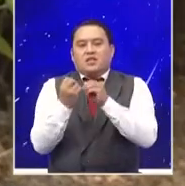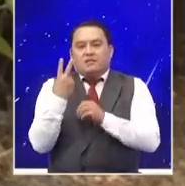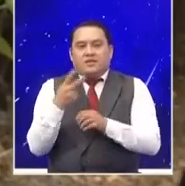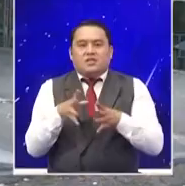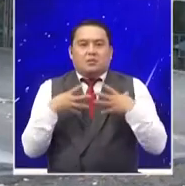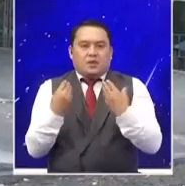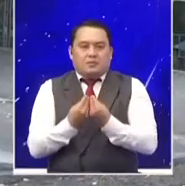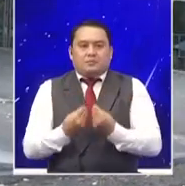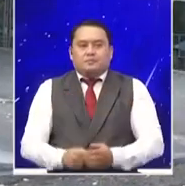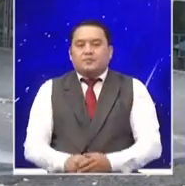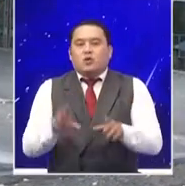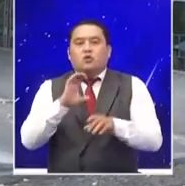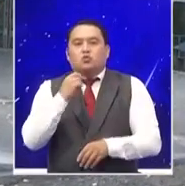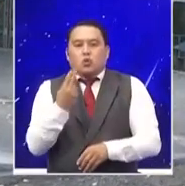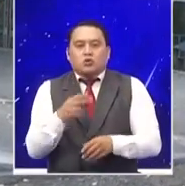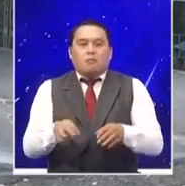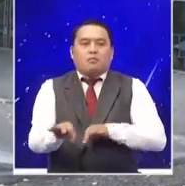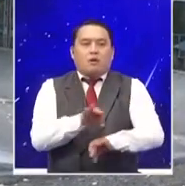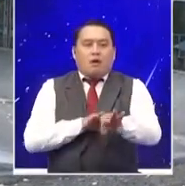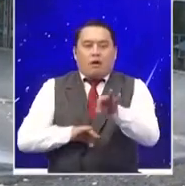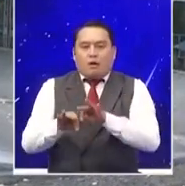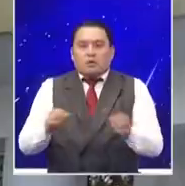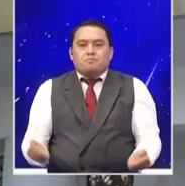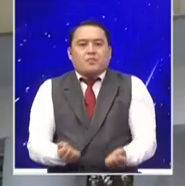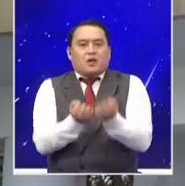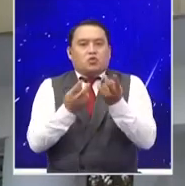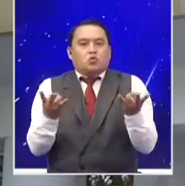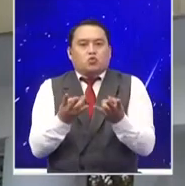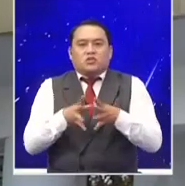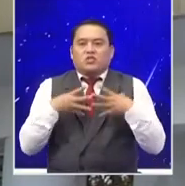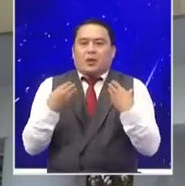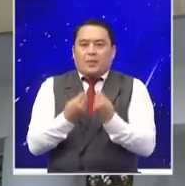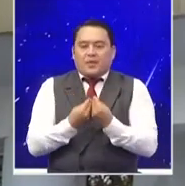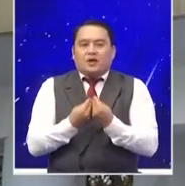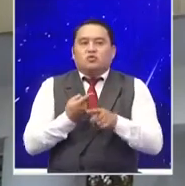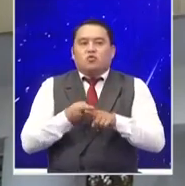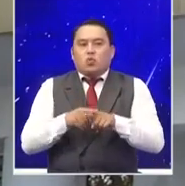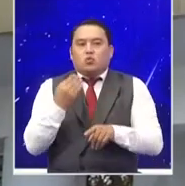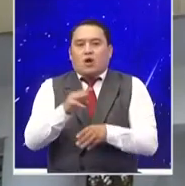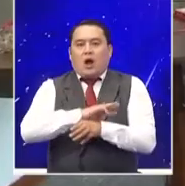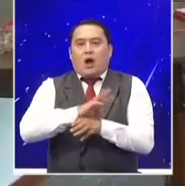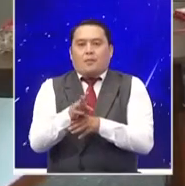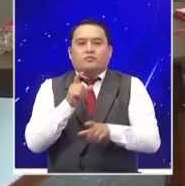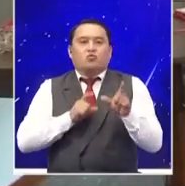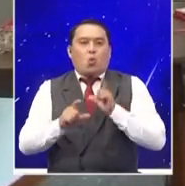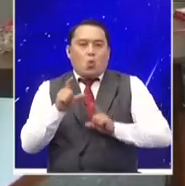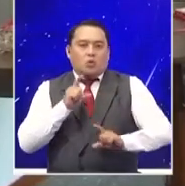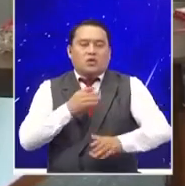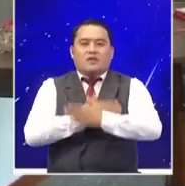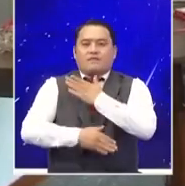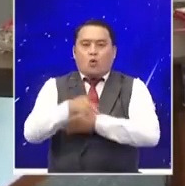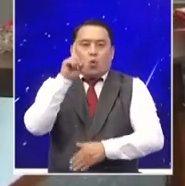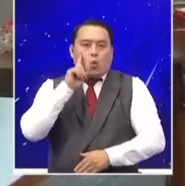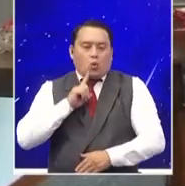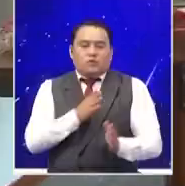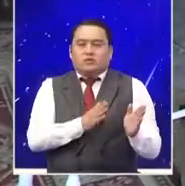2 семьи. Социальный проект оказывает значительную поддержку нуждающимся семьям, в то же время обеспечивая студентов-инвалидов